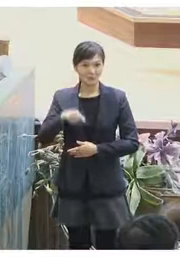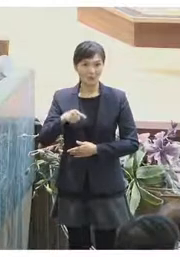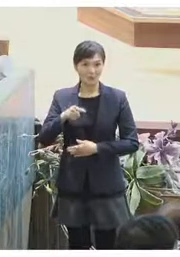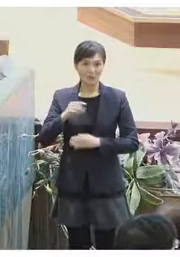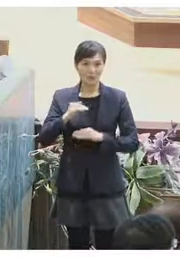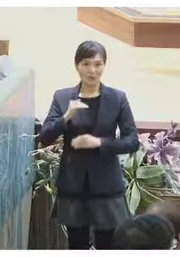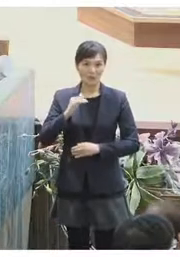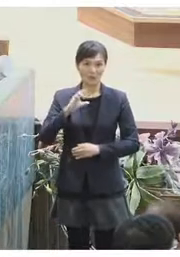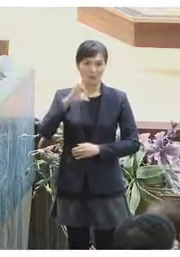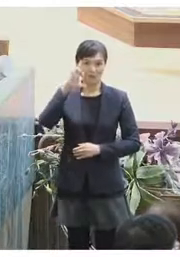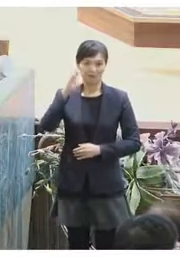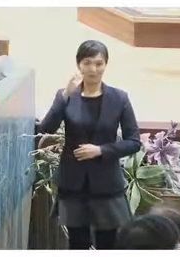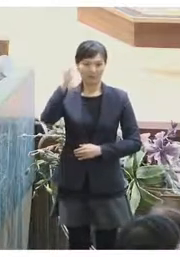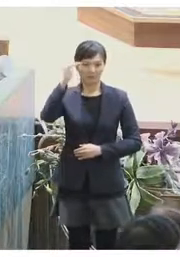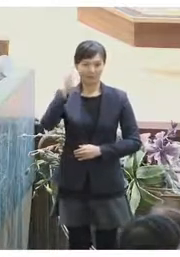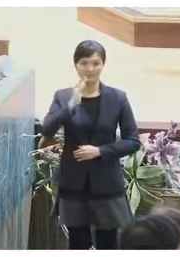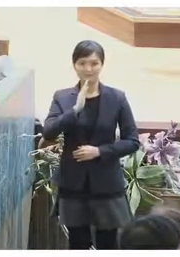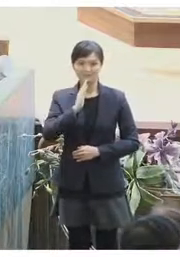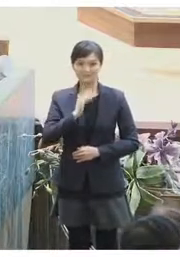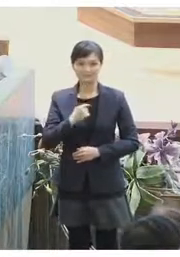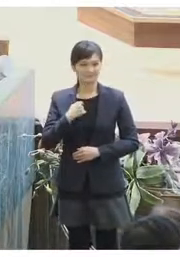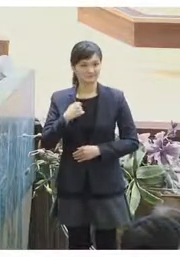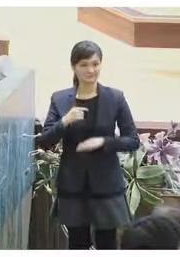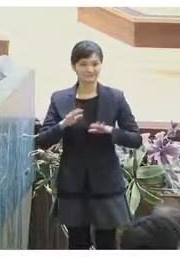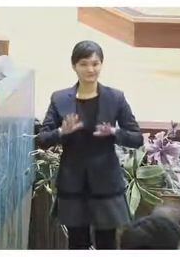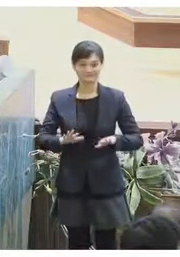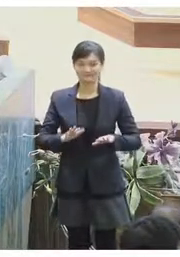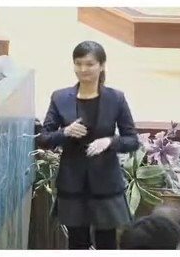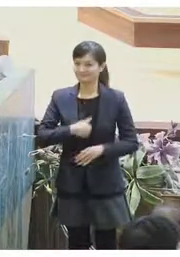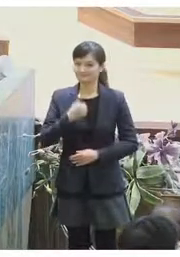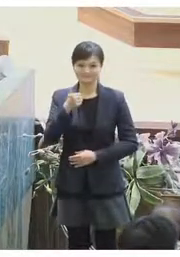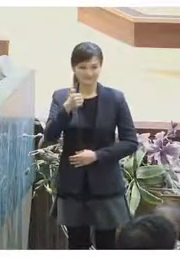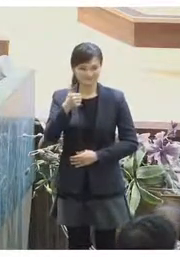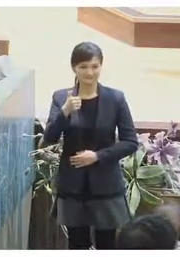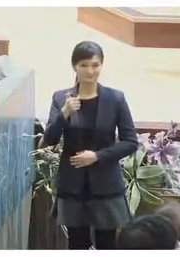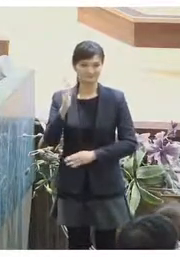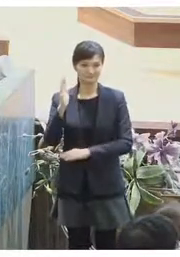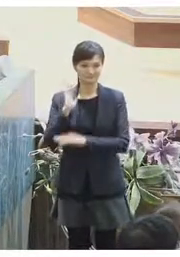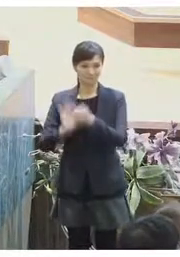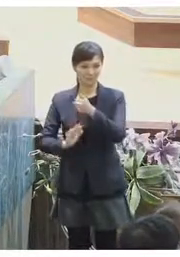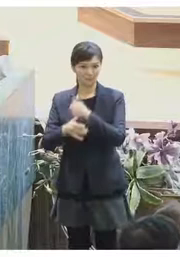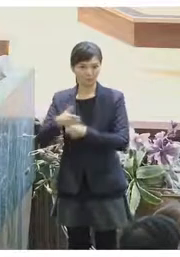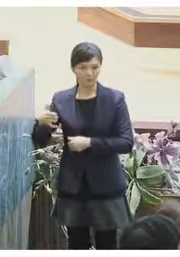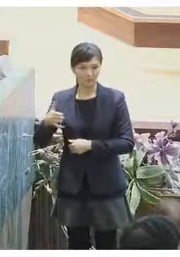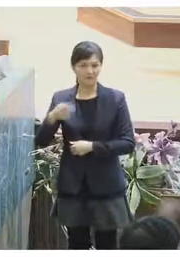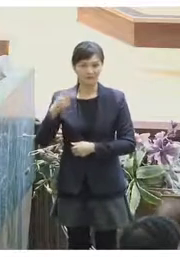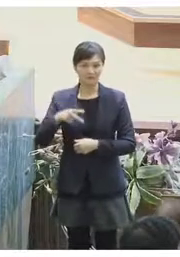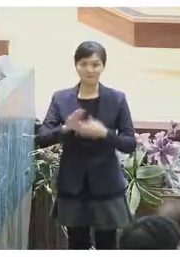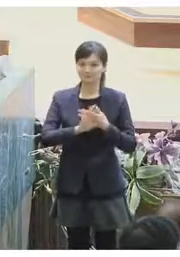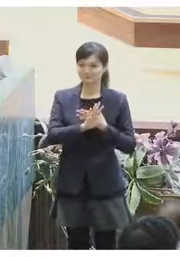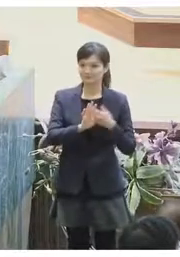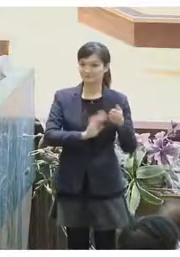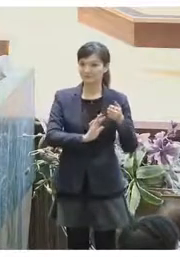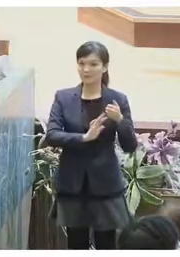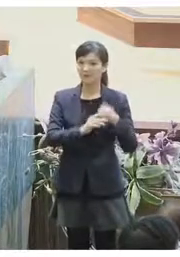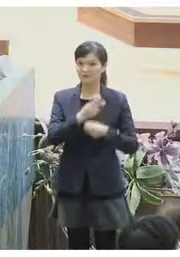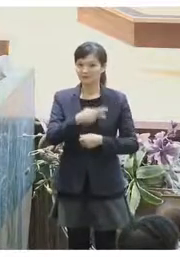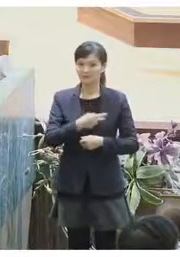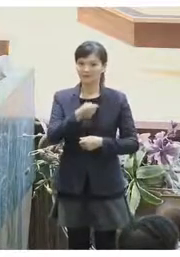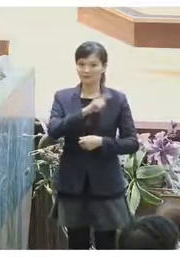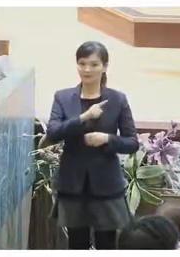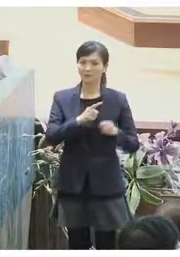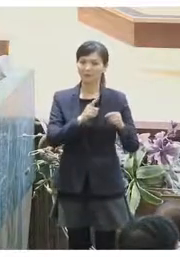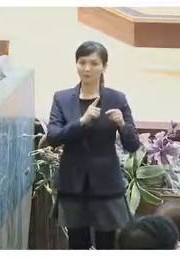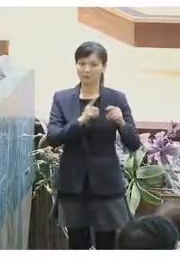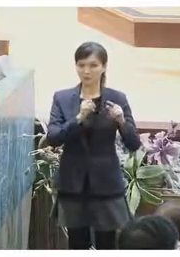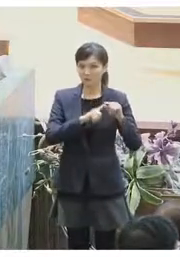哈，所以我们其实这一次非常感谢政委，还有我们在场的研考会的主委，还有我们昆山的钟副校长，